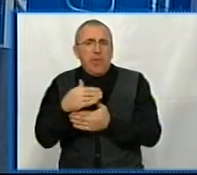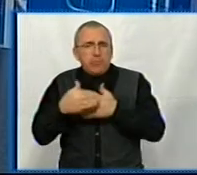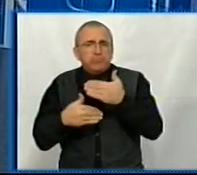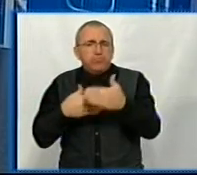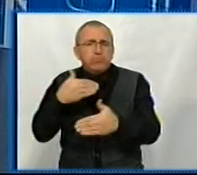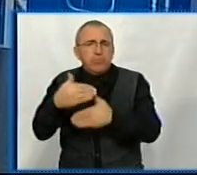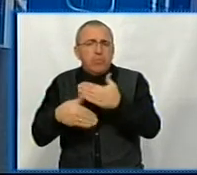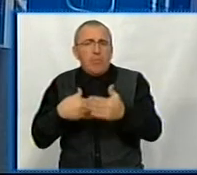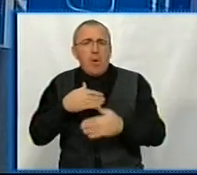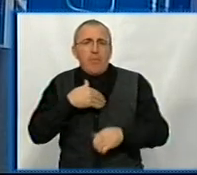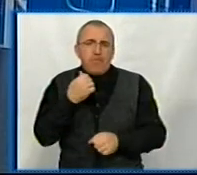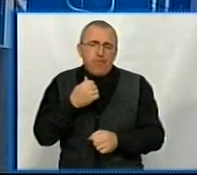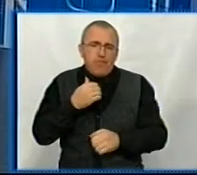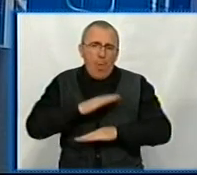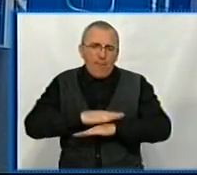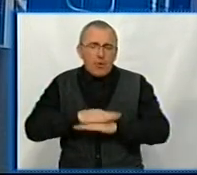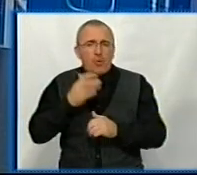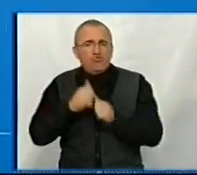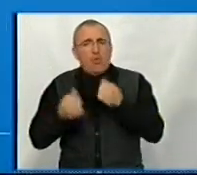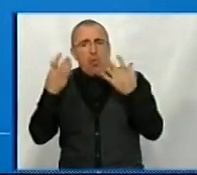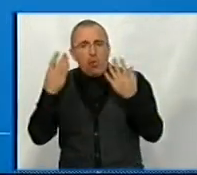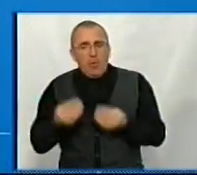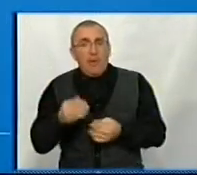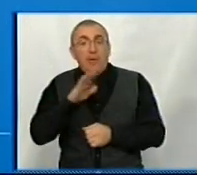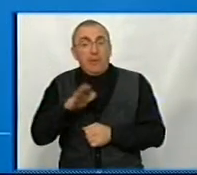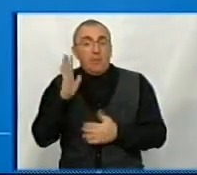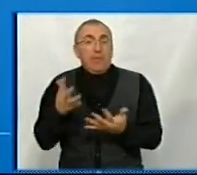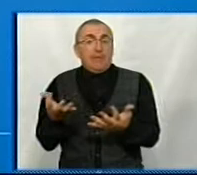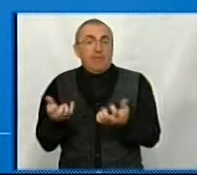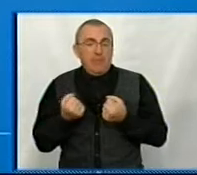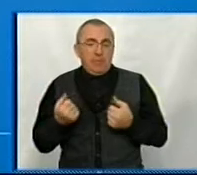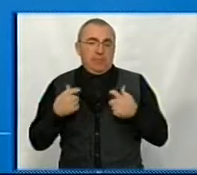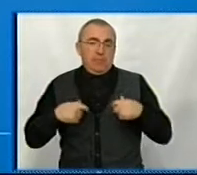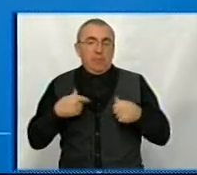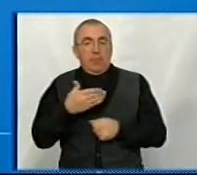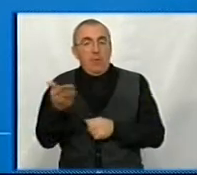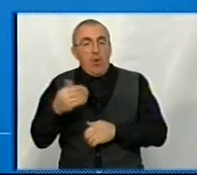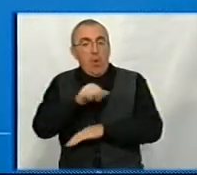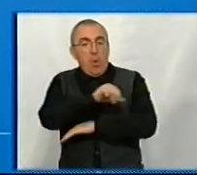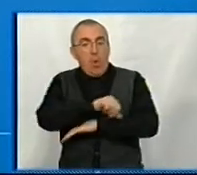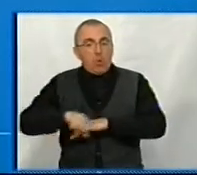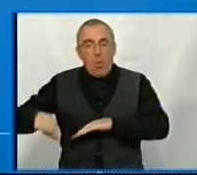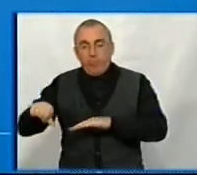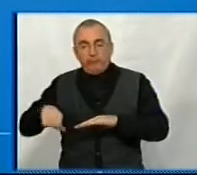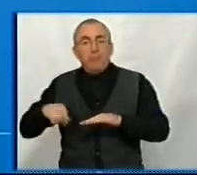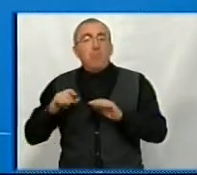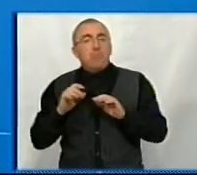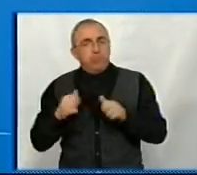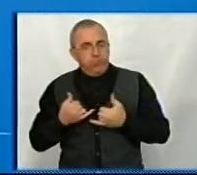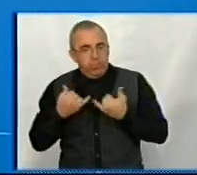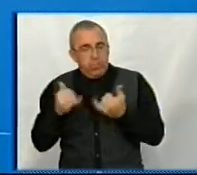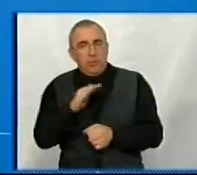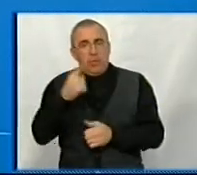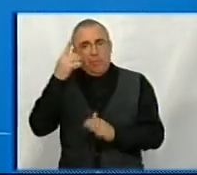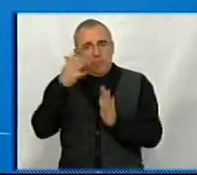послідовна поведінка щодня, тоді діти сприймають. Вони сприймають, що їх кордони поважають. Діти сприймають те,